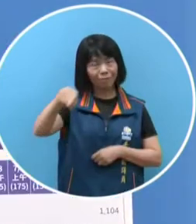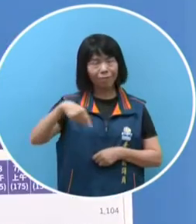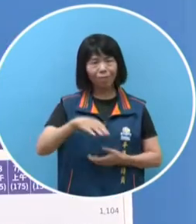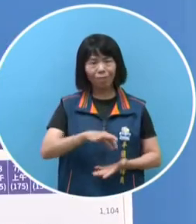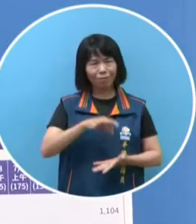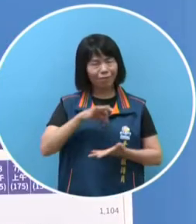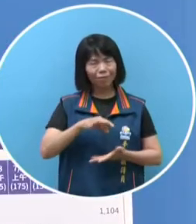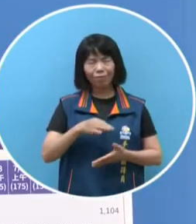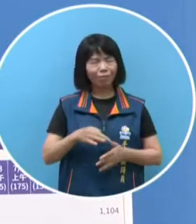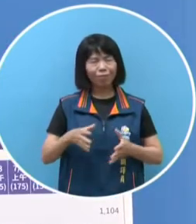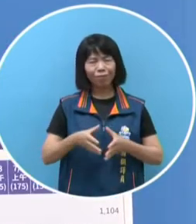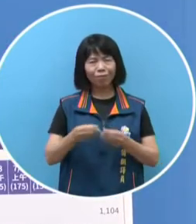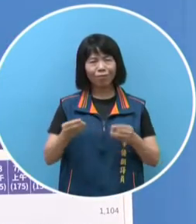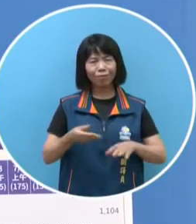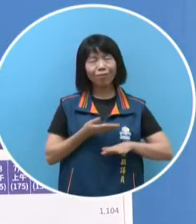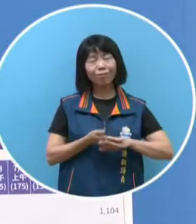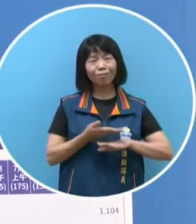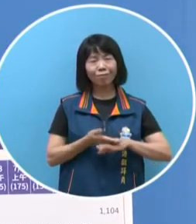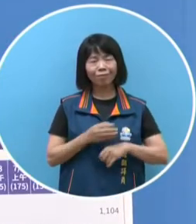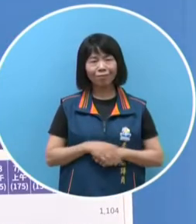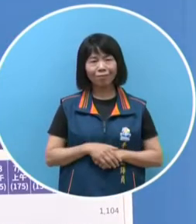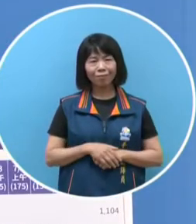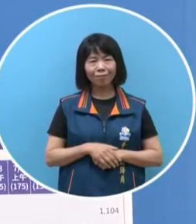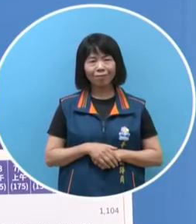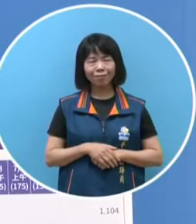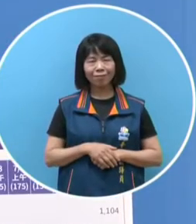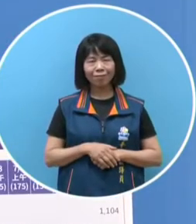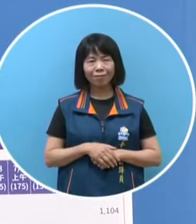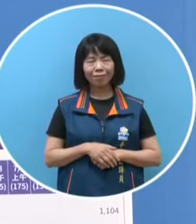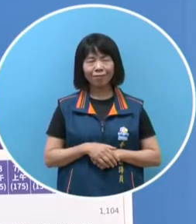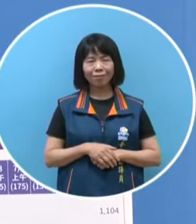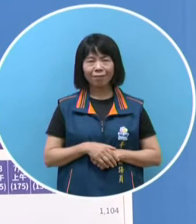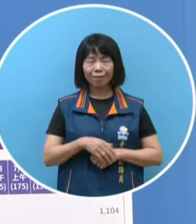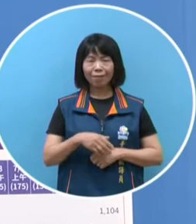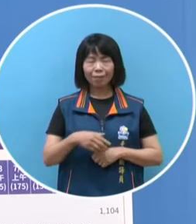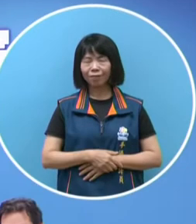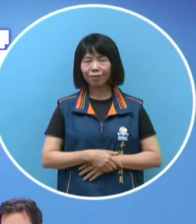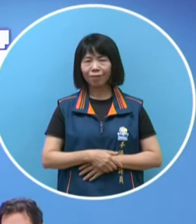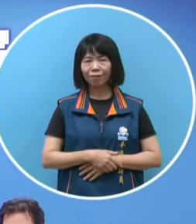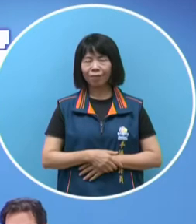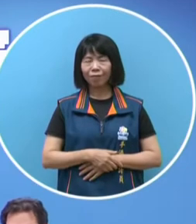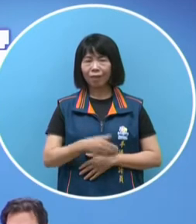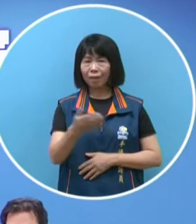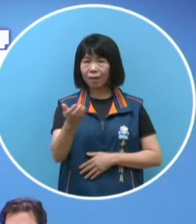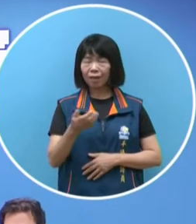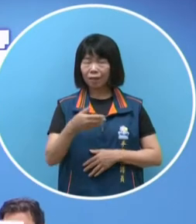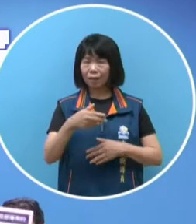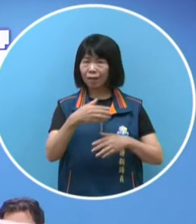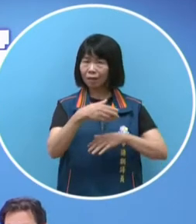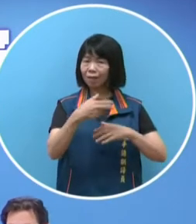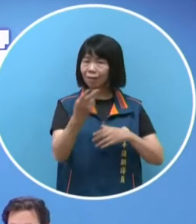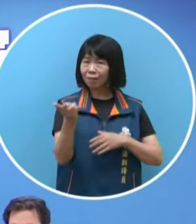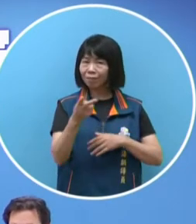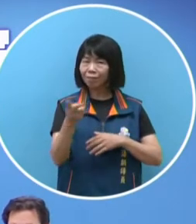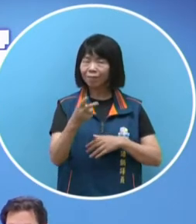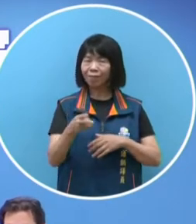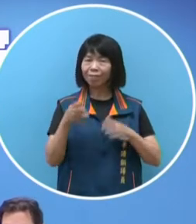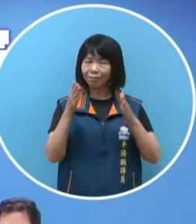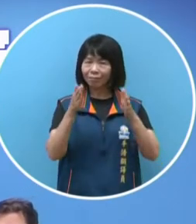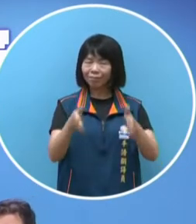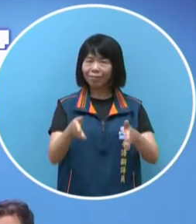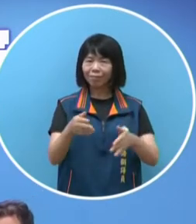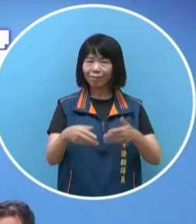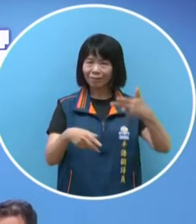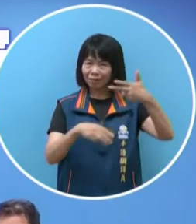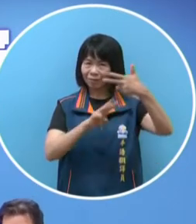示，今天只有1/5的长辈预约成功。县长许正伟表示，东大门夜市的开放，就目前各地的新冠